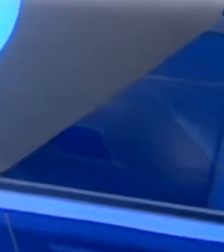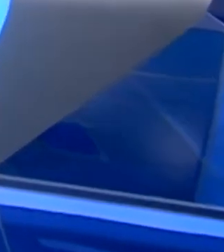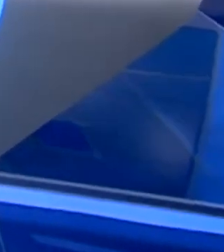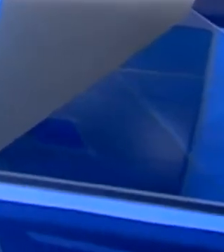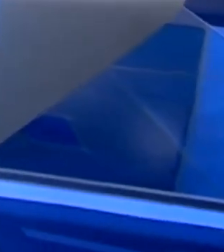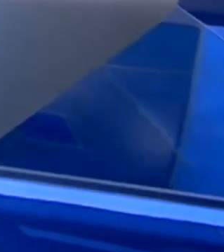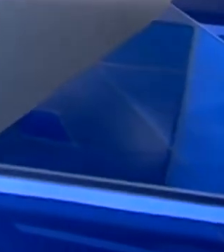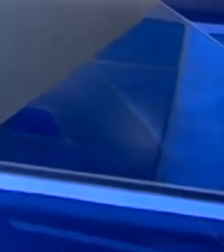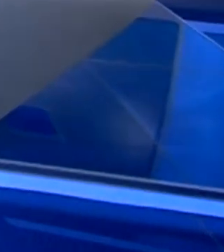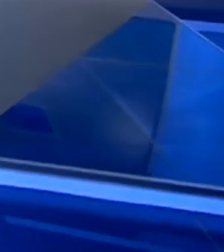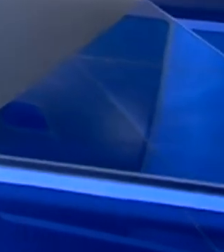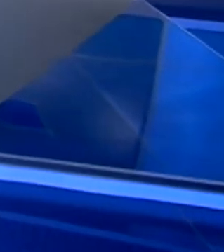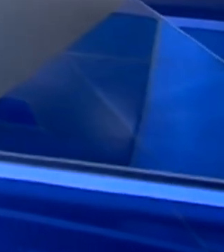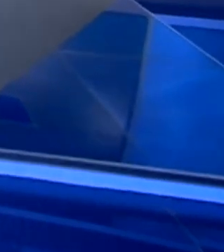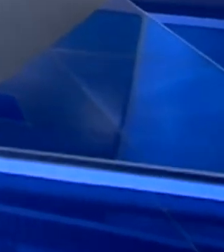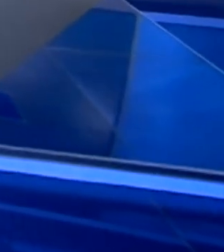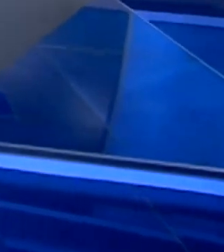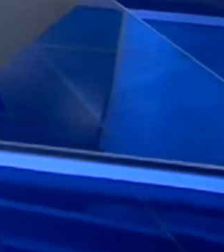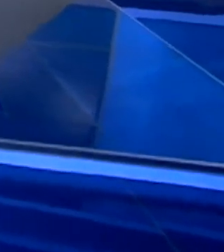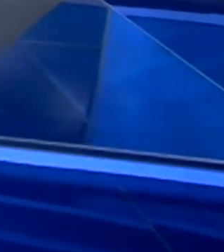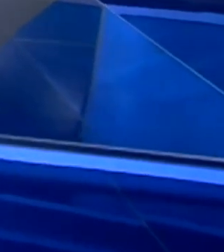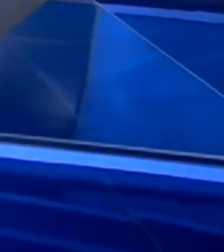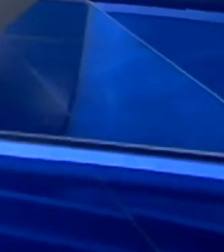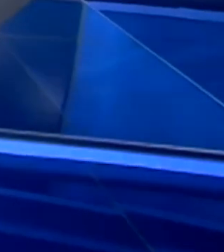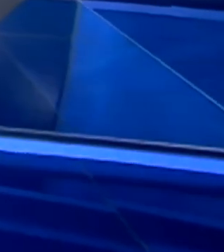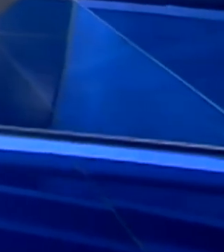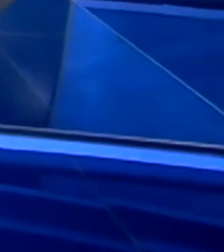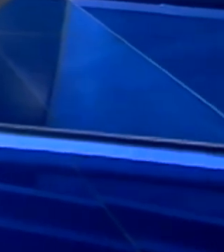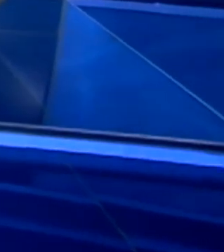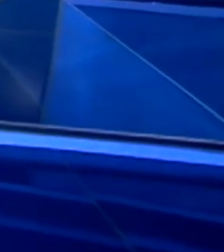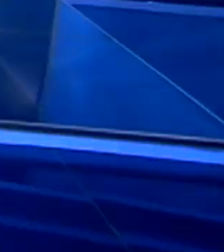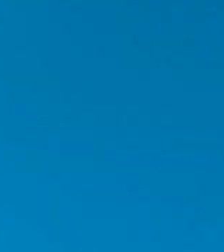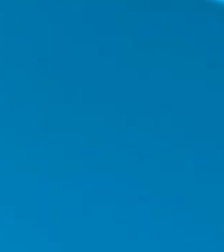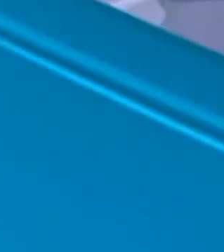Қайырлы кеш көрермен, Ұлттық арнаның тікелей эфирінде ақпарат.